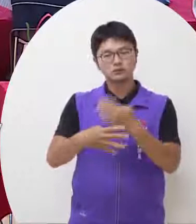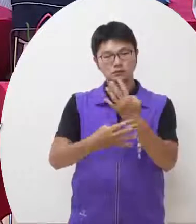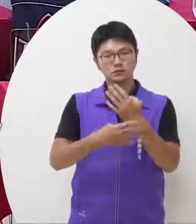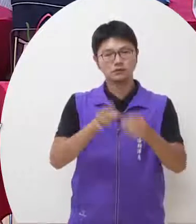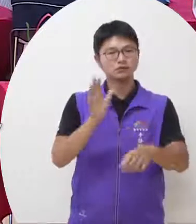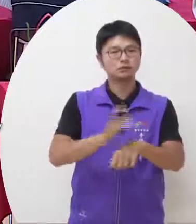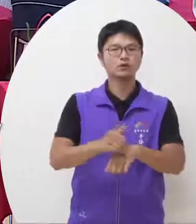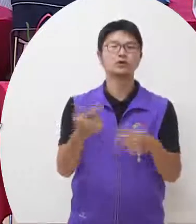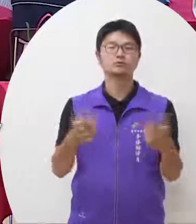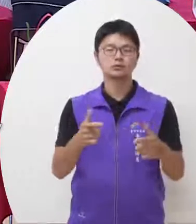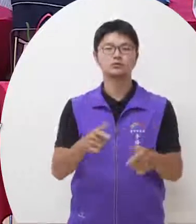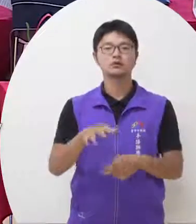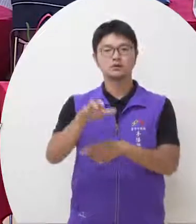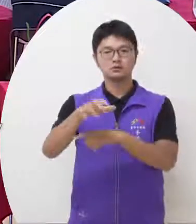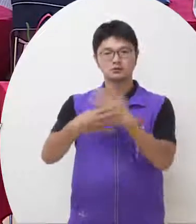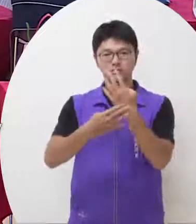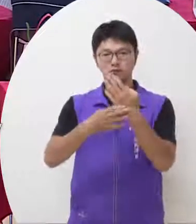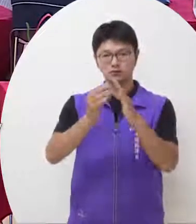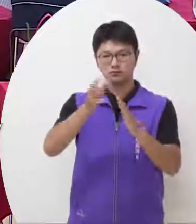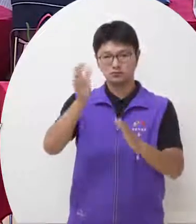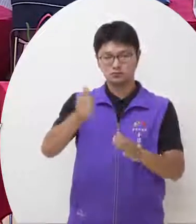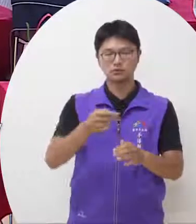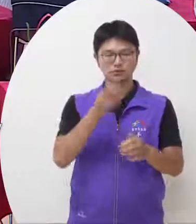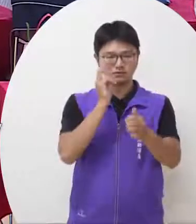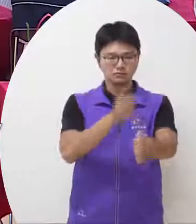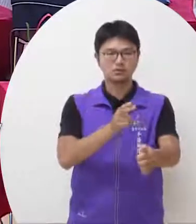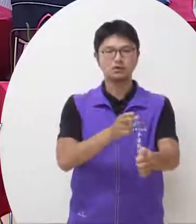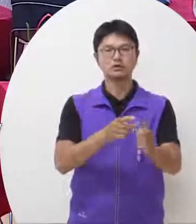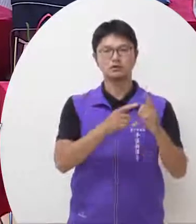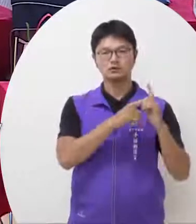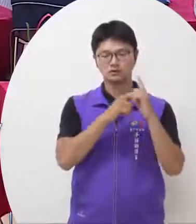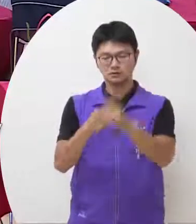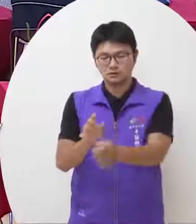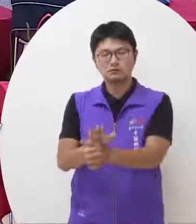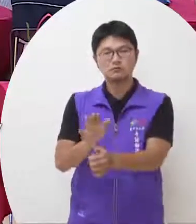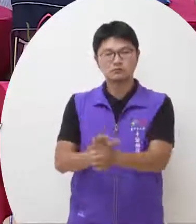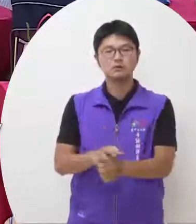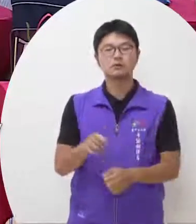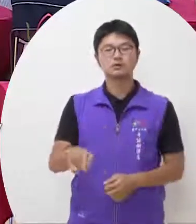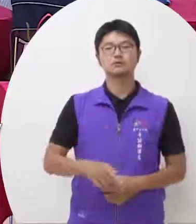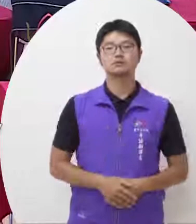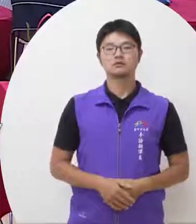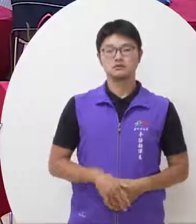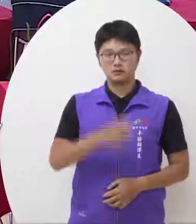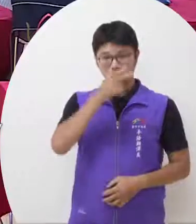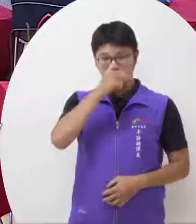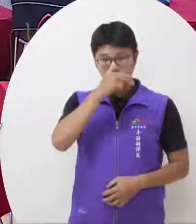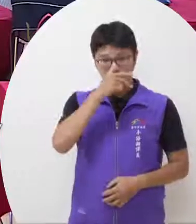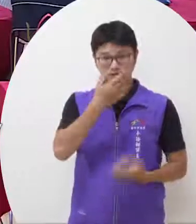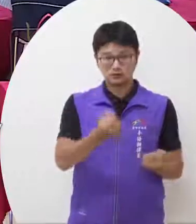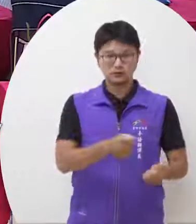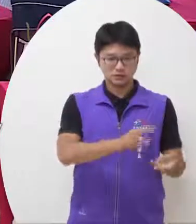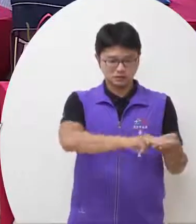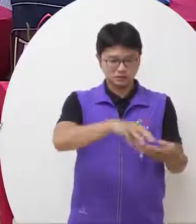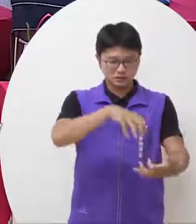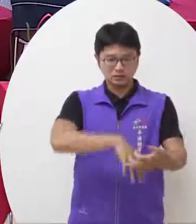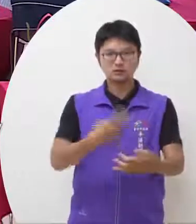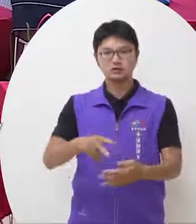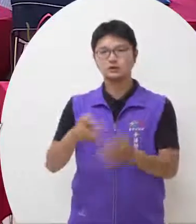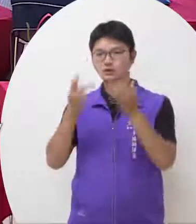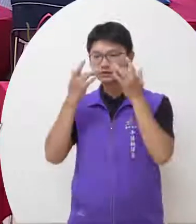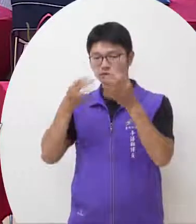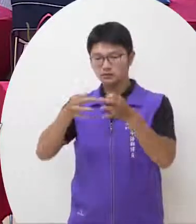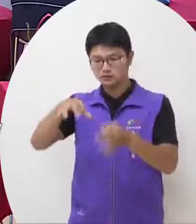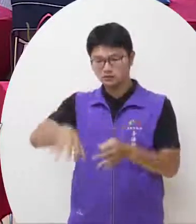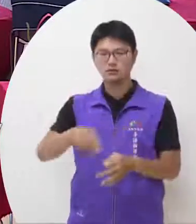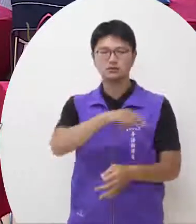哈，协助高里长跟张阿鼠里长，一个是市场的老鼠，一个是稻田的老鼠，看要来该管，好不好？哈，拜托派专